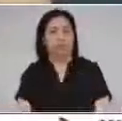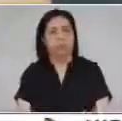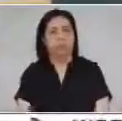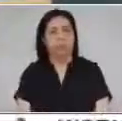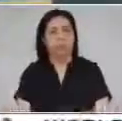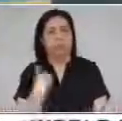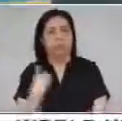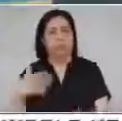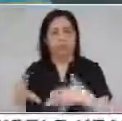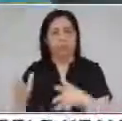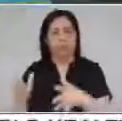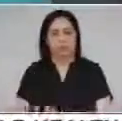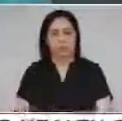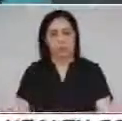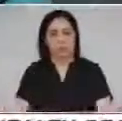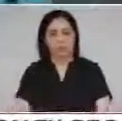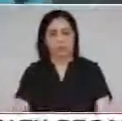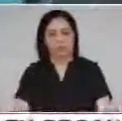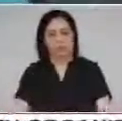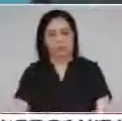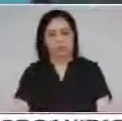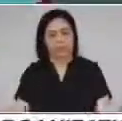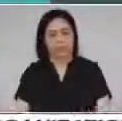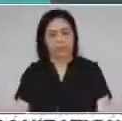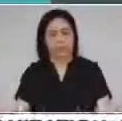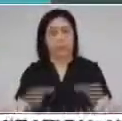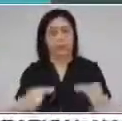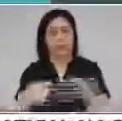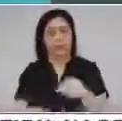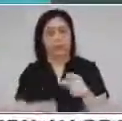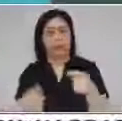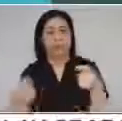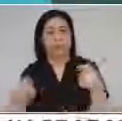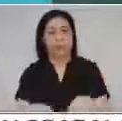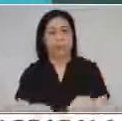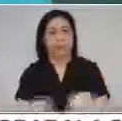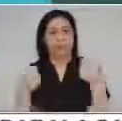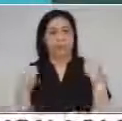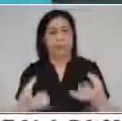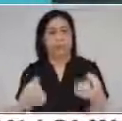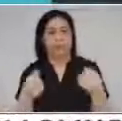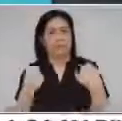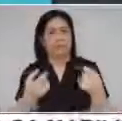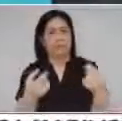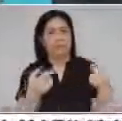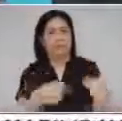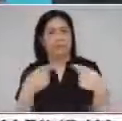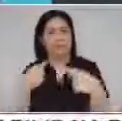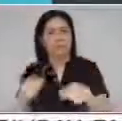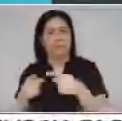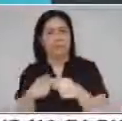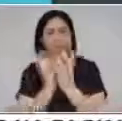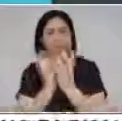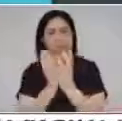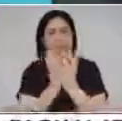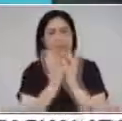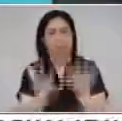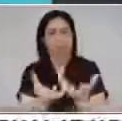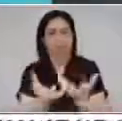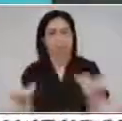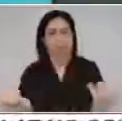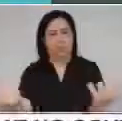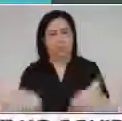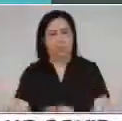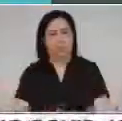kritiko, walang ginawa, kundi ano. Pero, noong nakita na nila, yun talagang paglala, lalo dyan sa Maginawa,